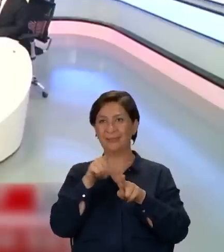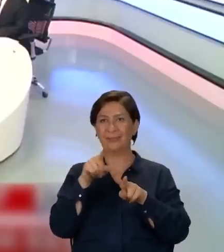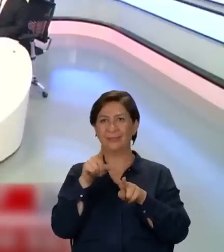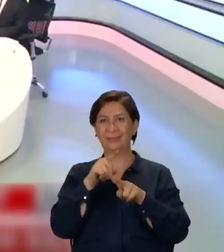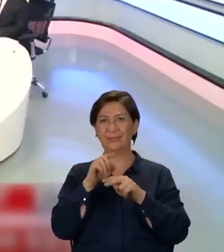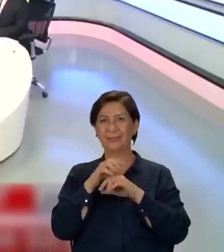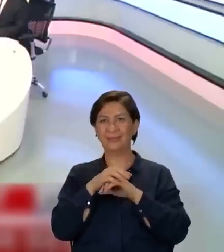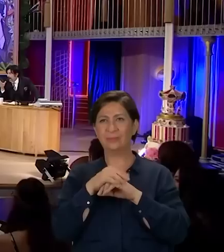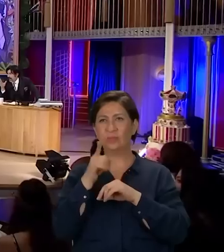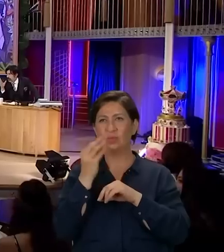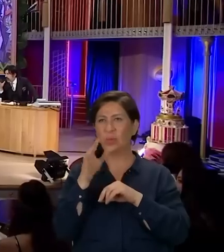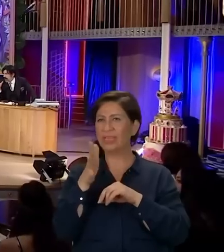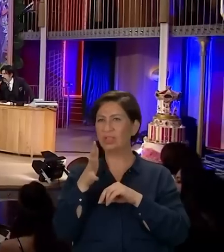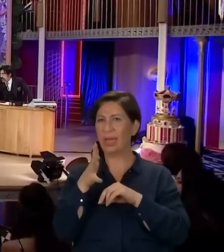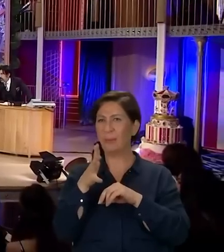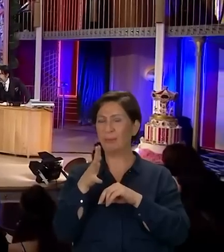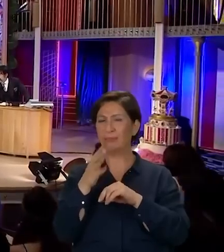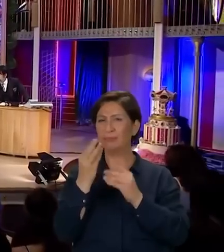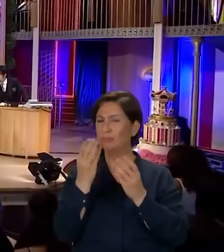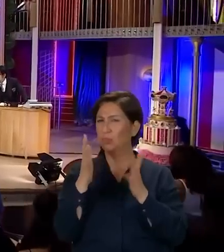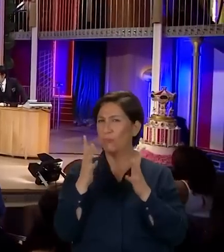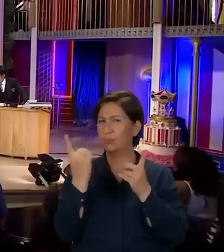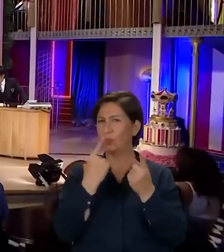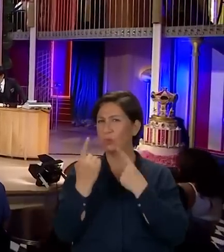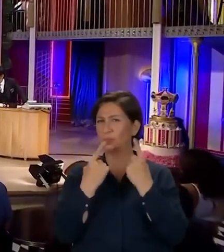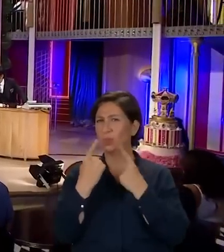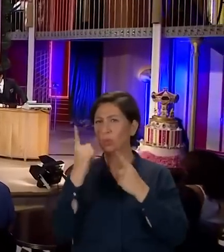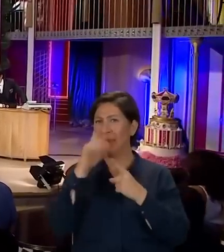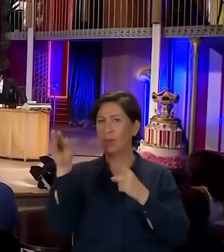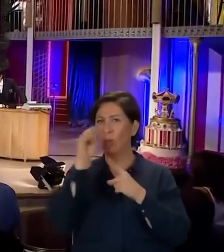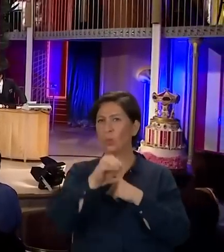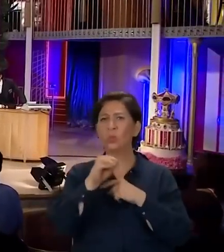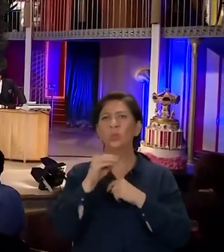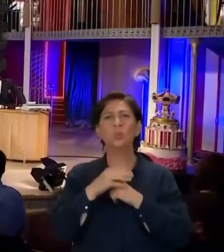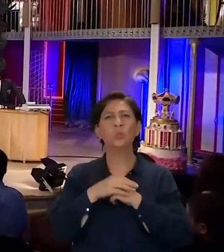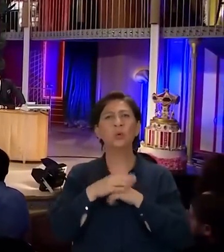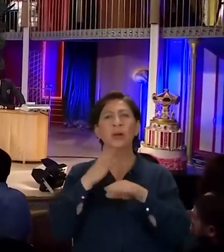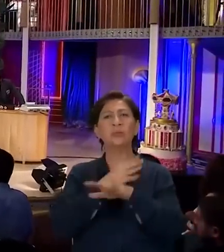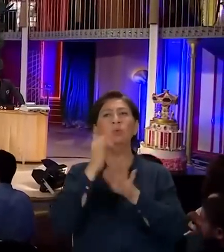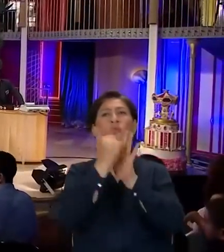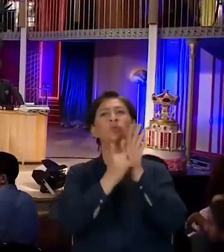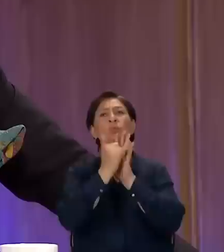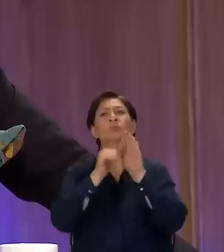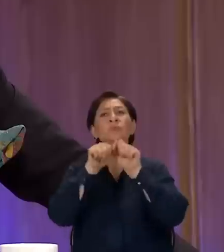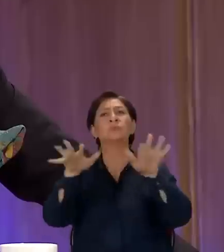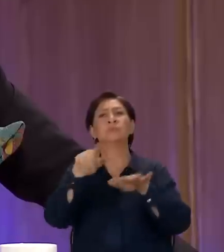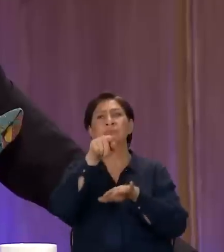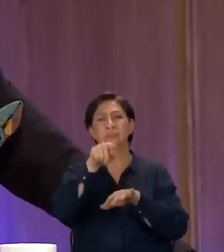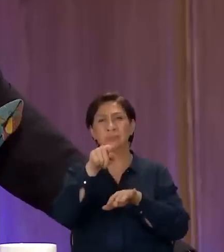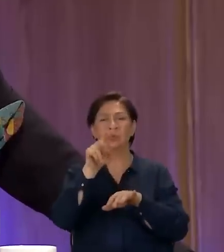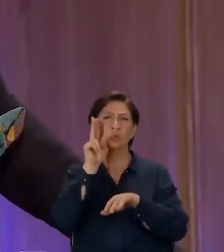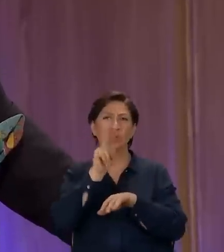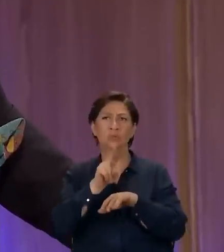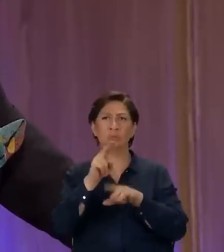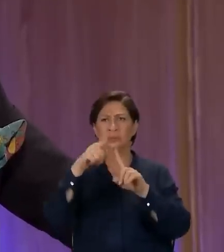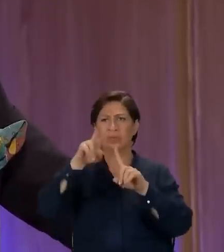Bu çok acayip, yani çok acayip bir şey konuşuluyor. Onun için aldık. Aslında YouTube üzerinden yayınlanan bir program. Gördüğünüz